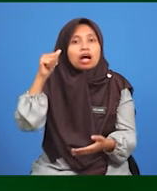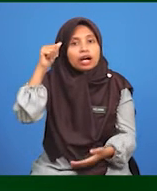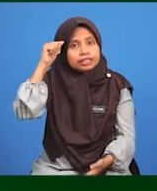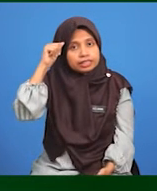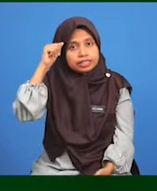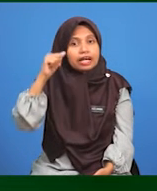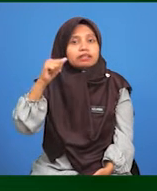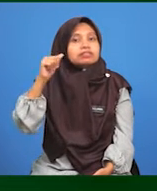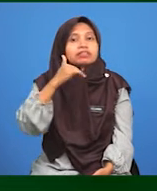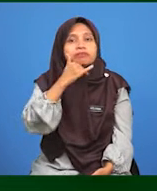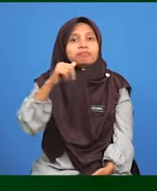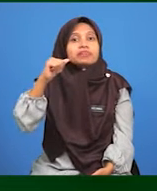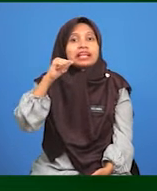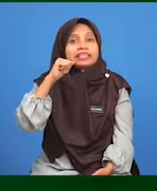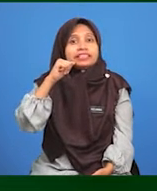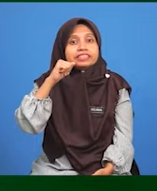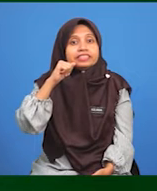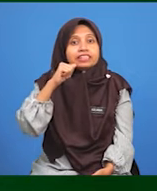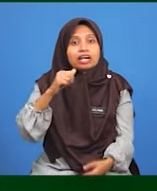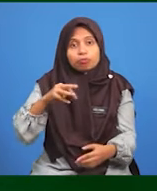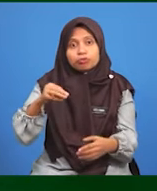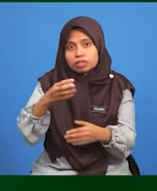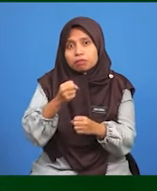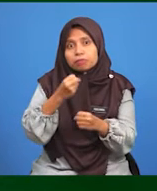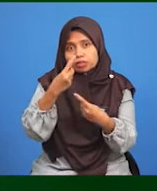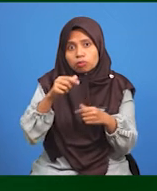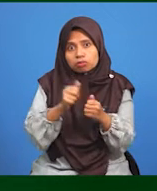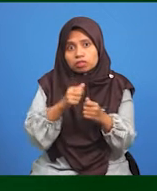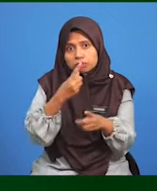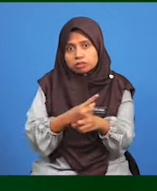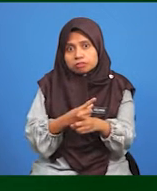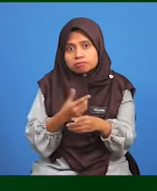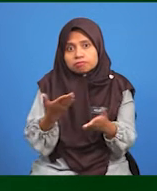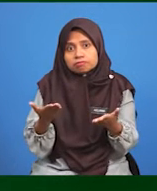Adakah murid-murid dapat menjawab dengan betul